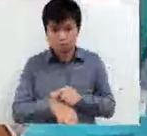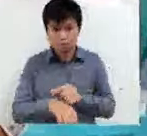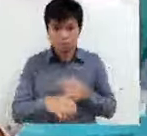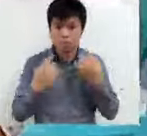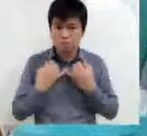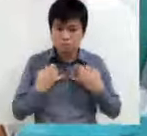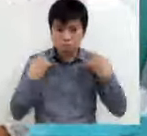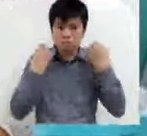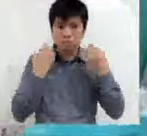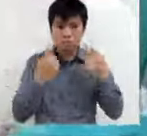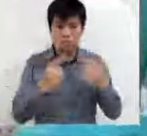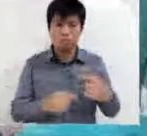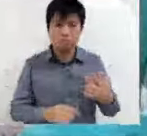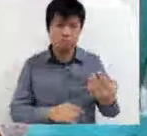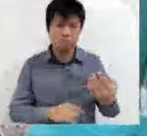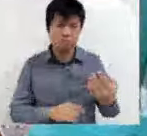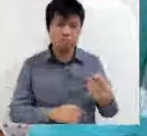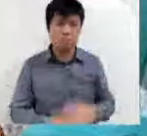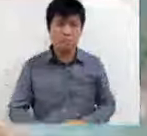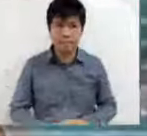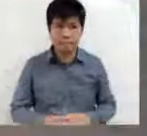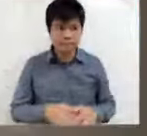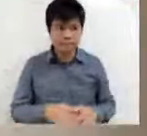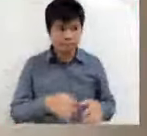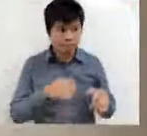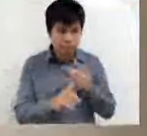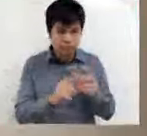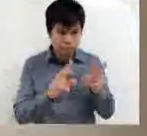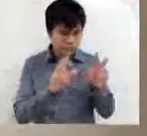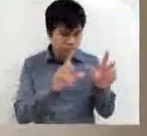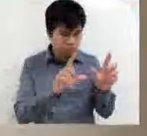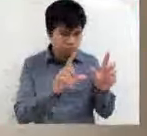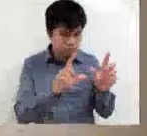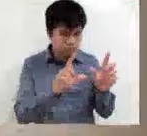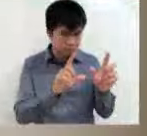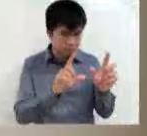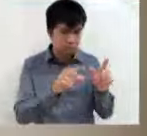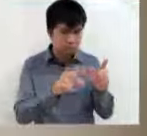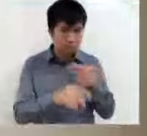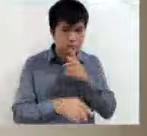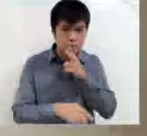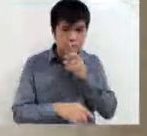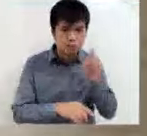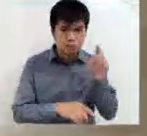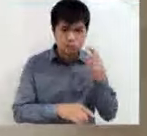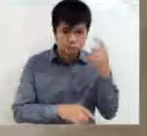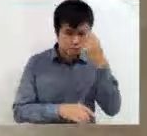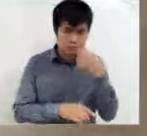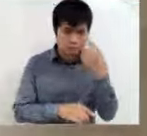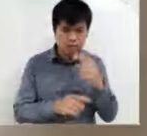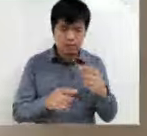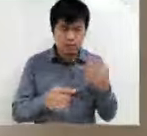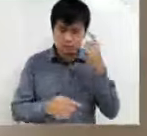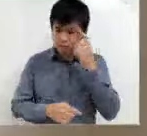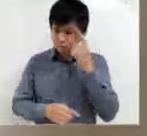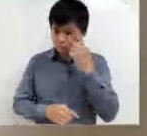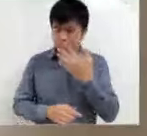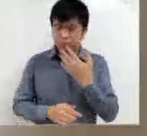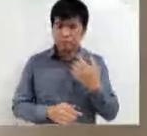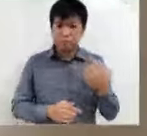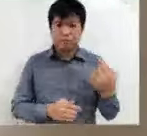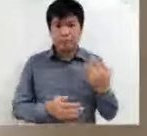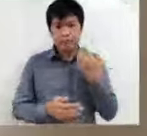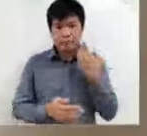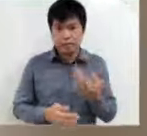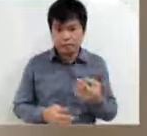Namukhaan naman ng biktima ang mga kawatan. Akala ko talaga mamamatay na po ako. Speechless po ako. Tapos pinokpok pa